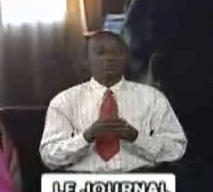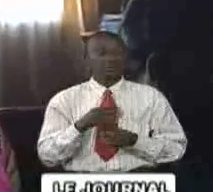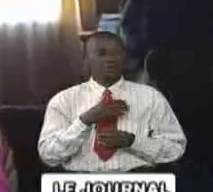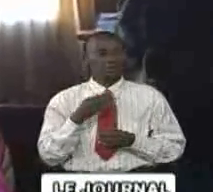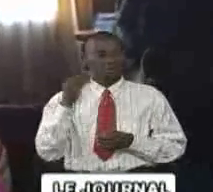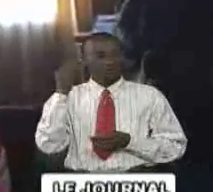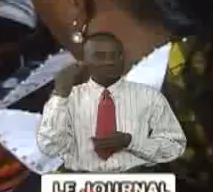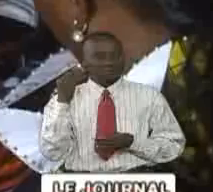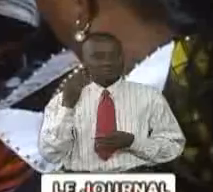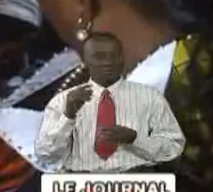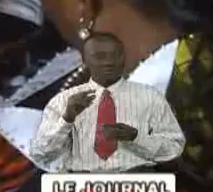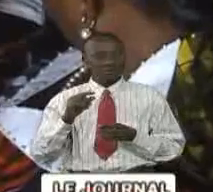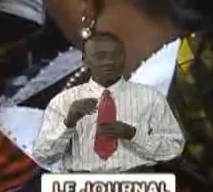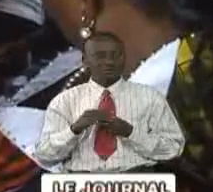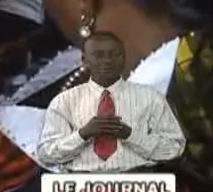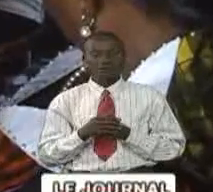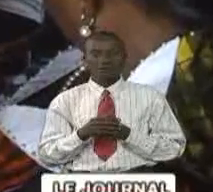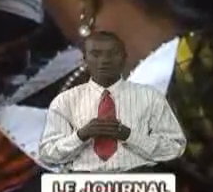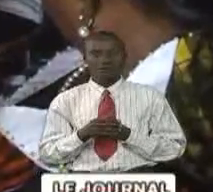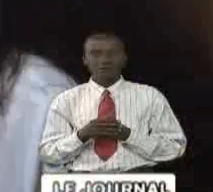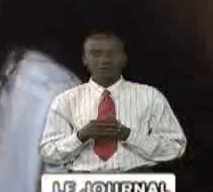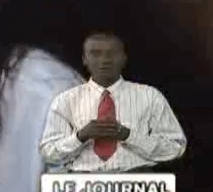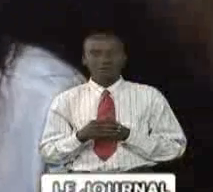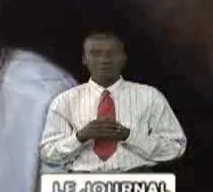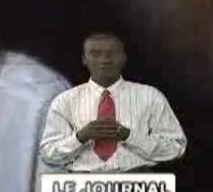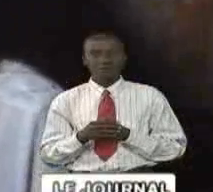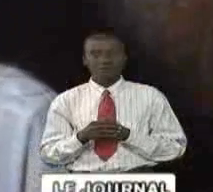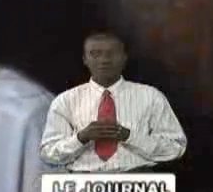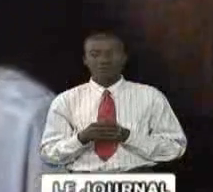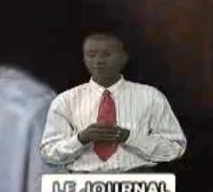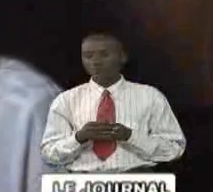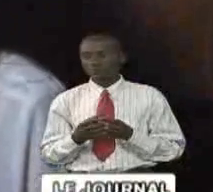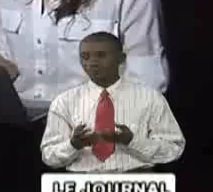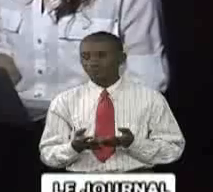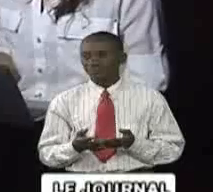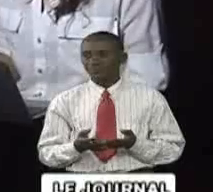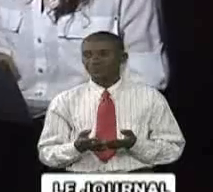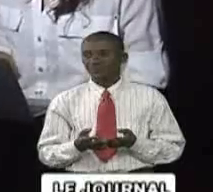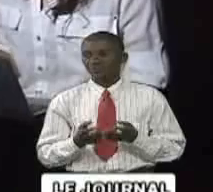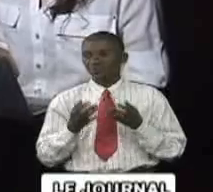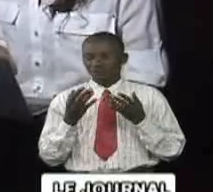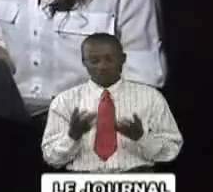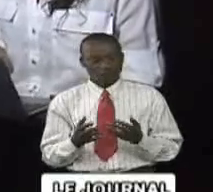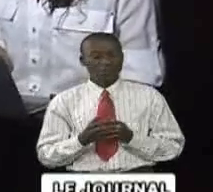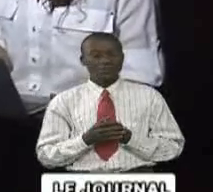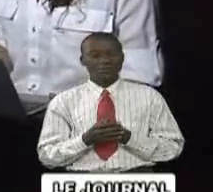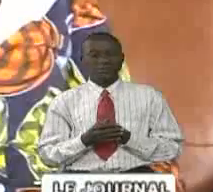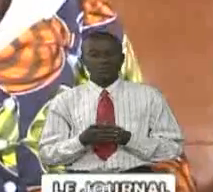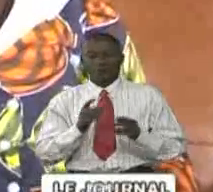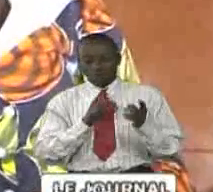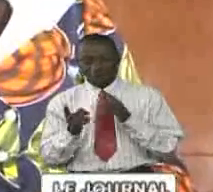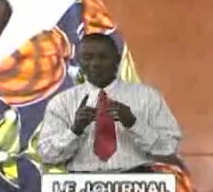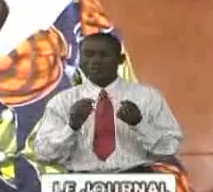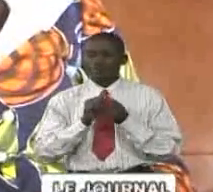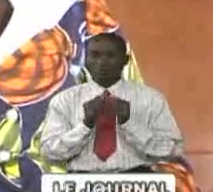et international avec la participation de tous les acteurs à tous les niveaux, national, régional et international, pour arrêter des stratégies à